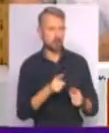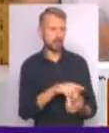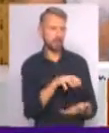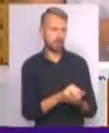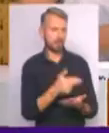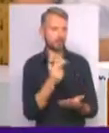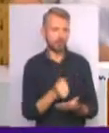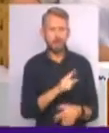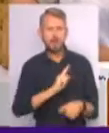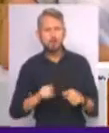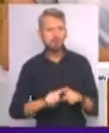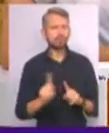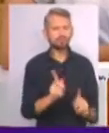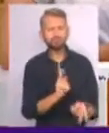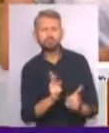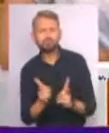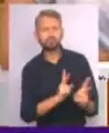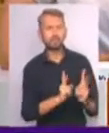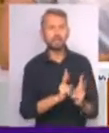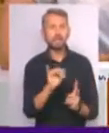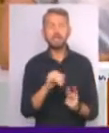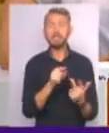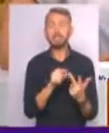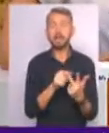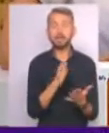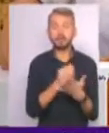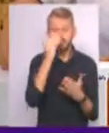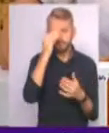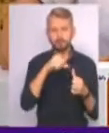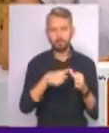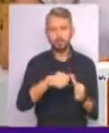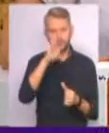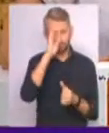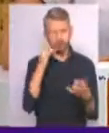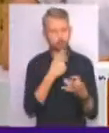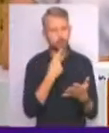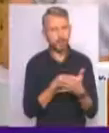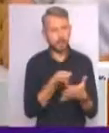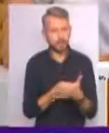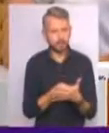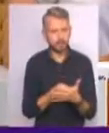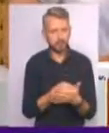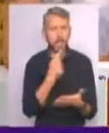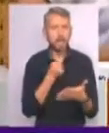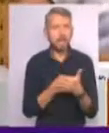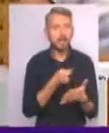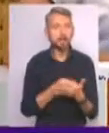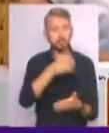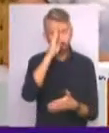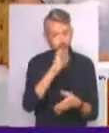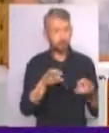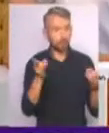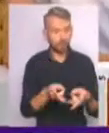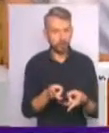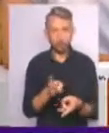да. Быстренько что-то приготовить. И третий есть стереотип: мужчину надо накормить. Накормить мужчину надо.